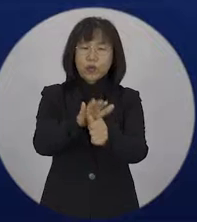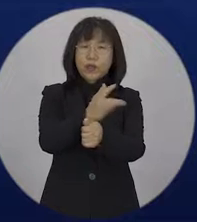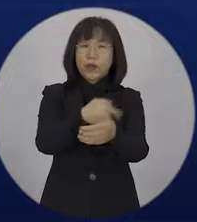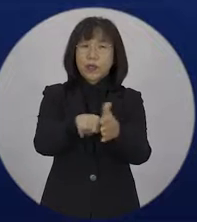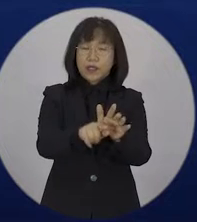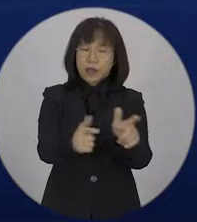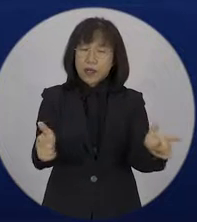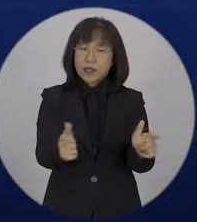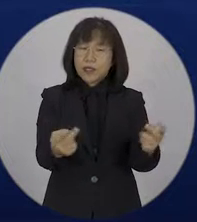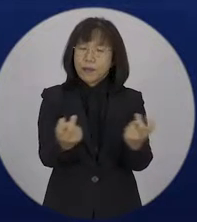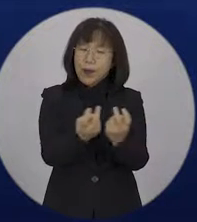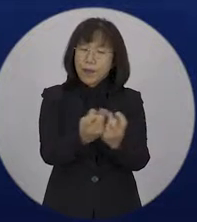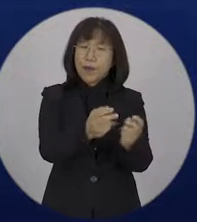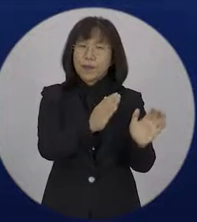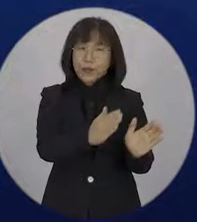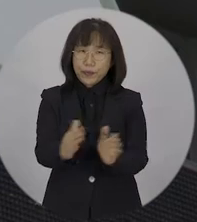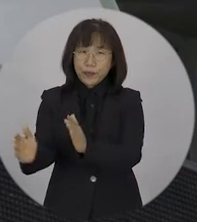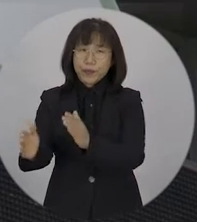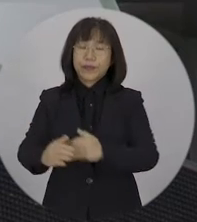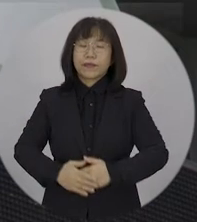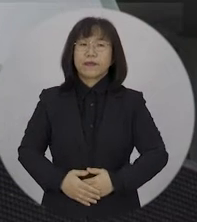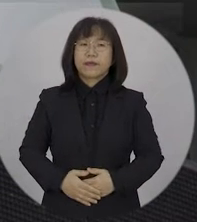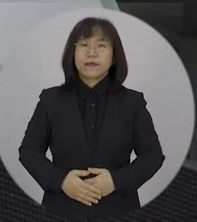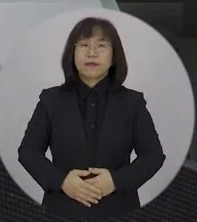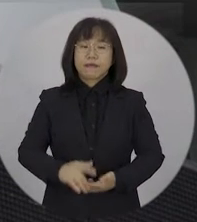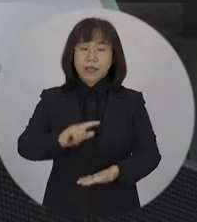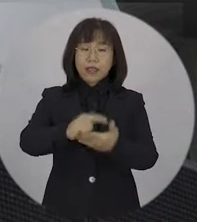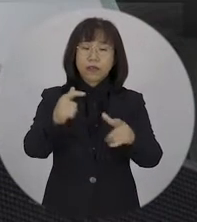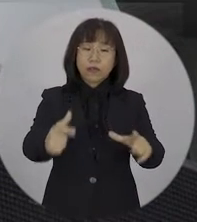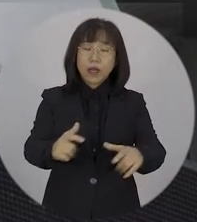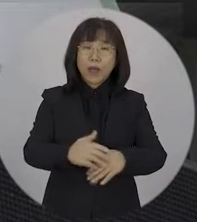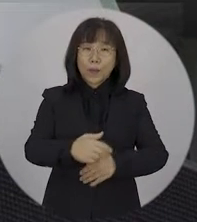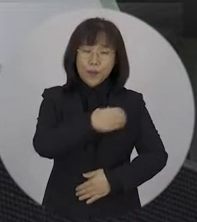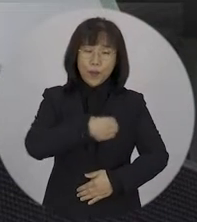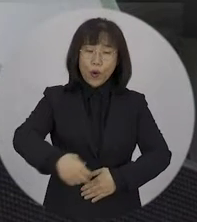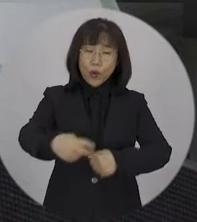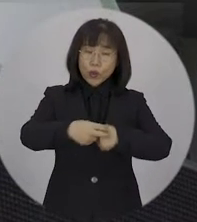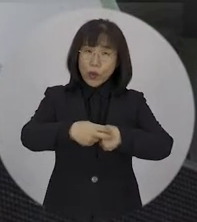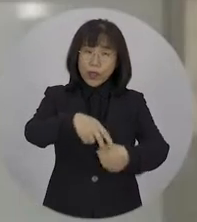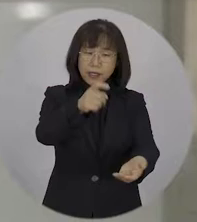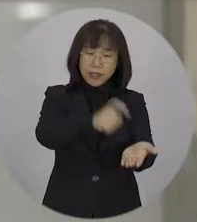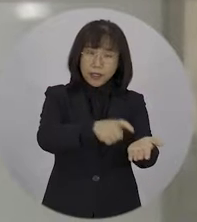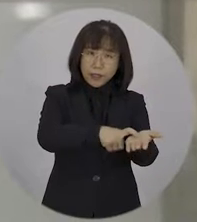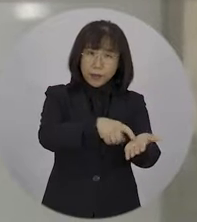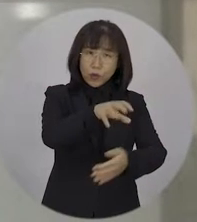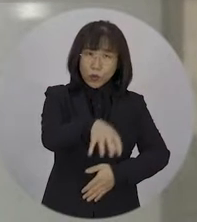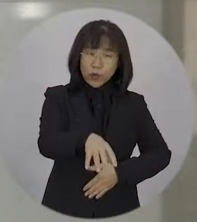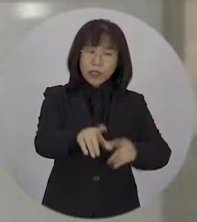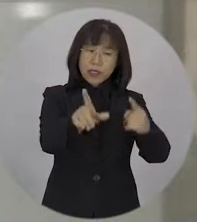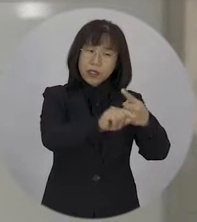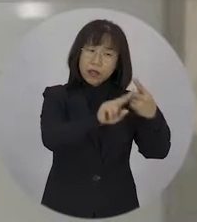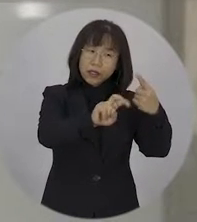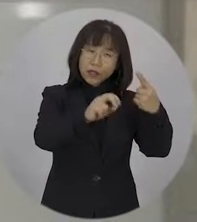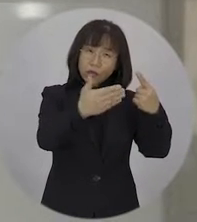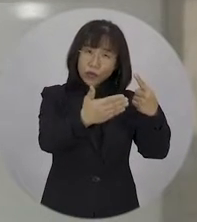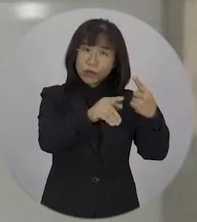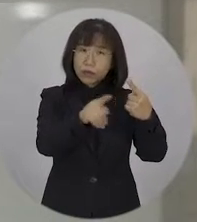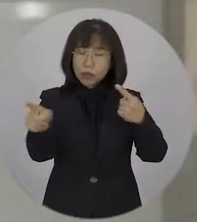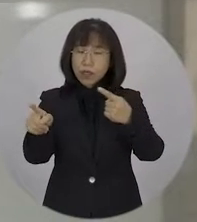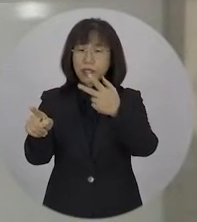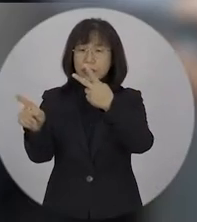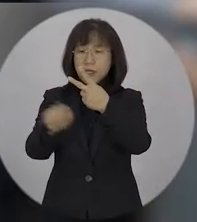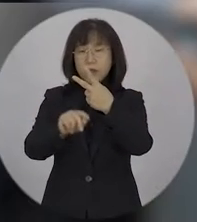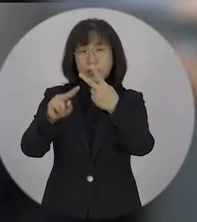대책도 마련했습니다 강서구는 보건소에 응급진료 상황실 을 1월 29일부터 2월 2일까지